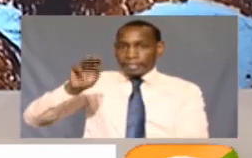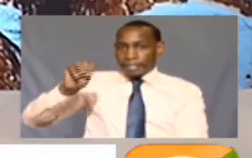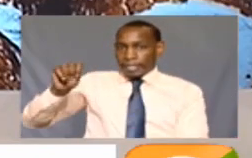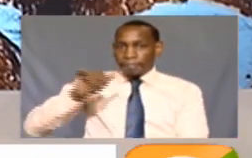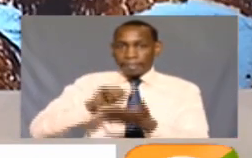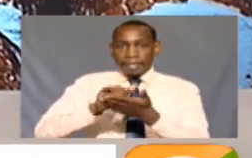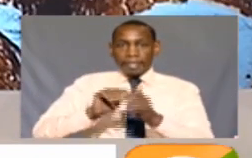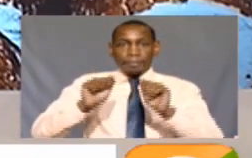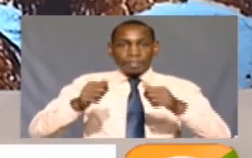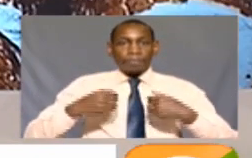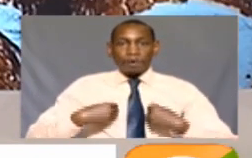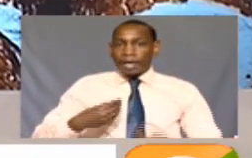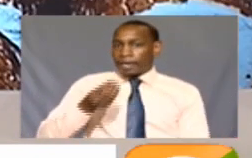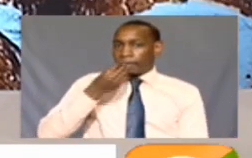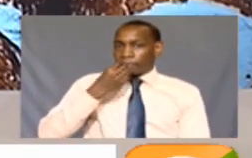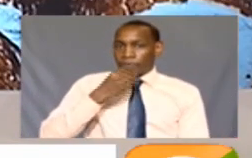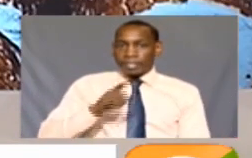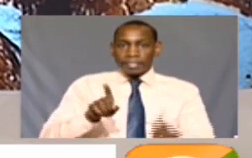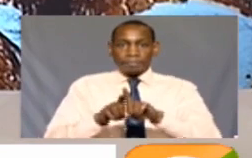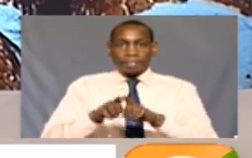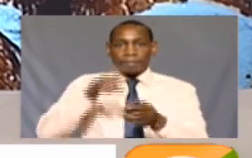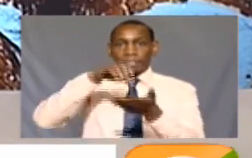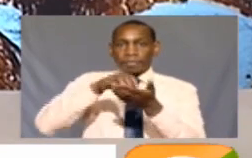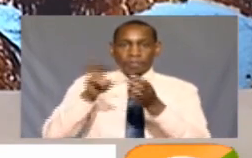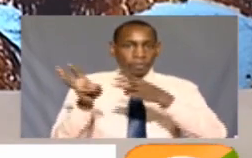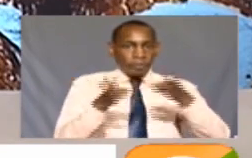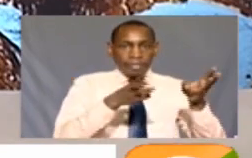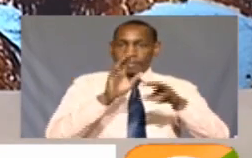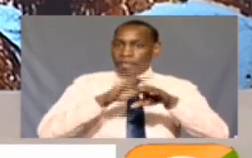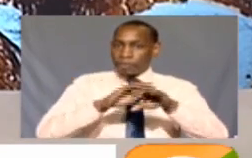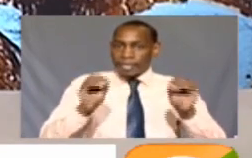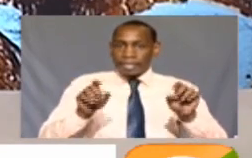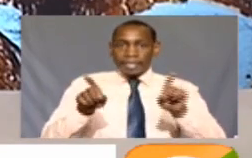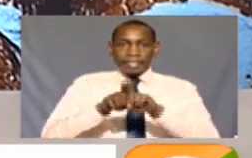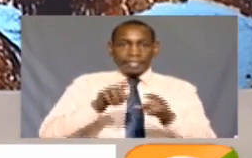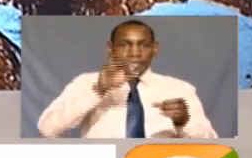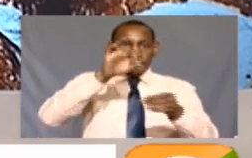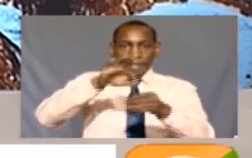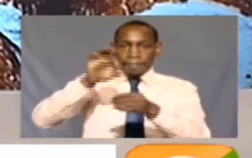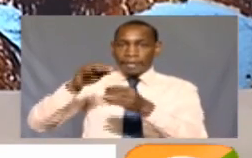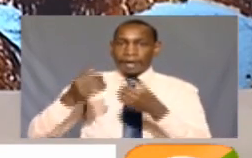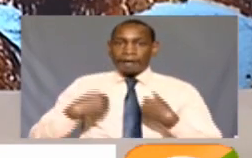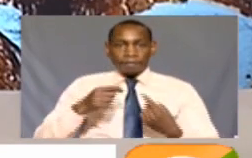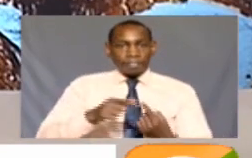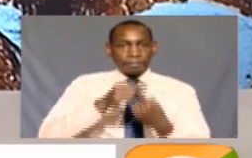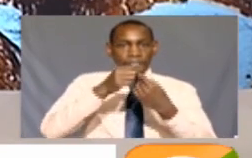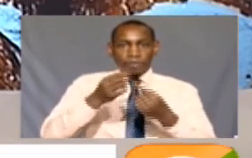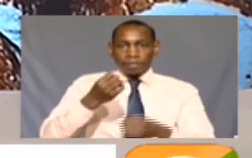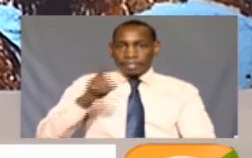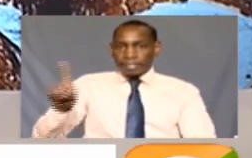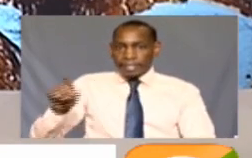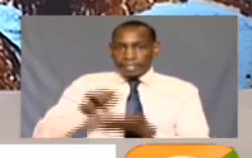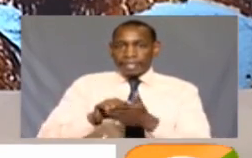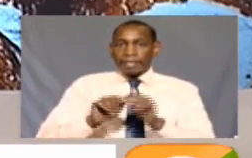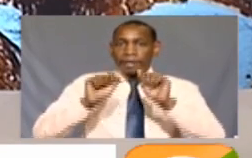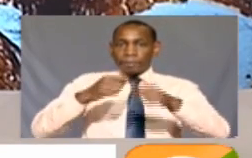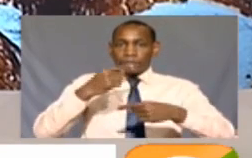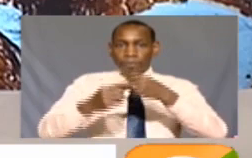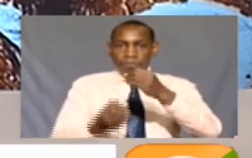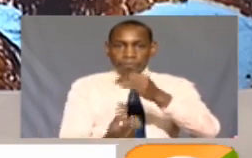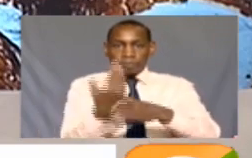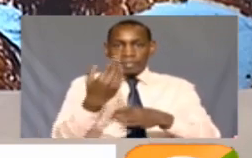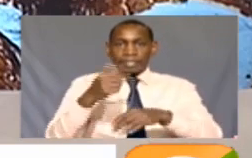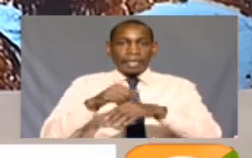kuhakikisha uwepo wa chakula licha ya hali mbovu ya hewa. Mihogo inayopandwa ina mbegu maalum zinazostahimili ukame na